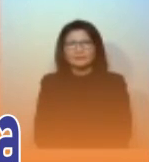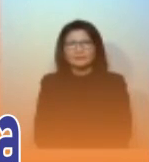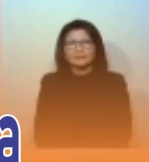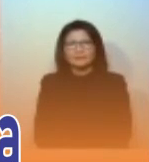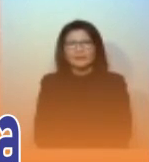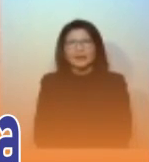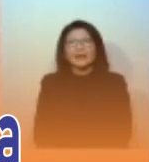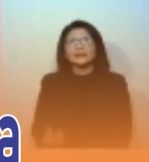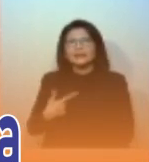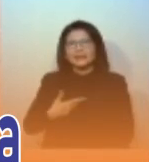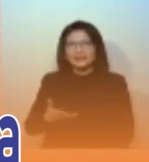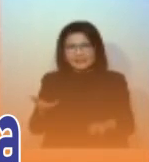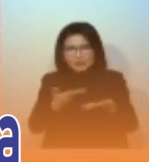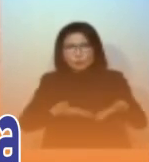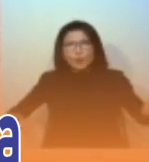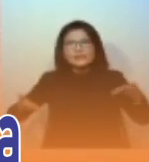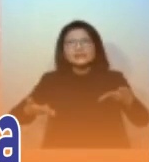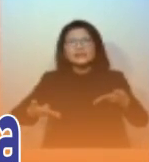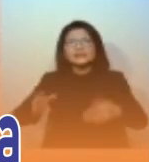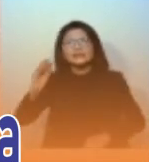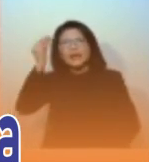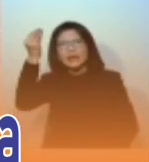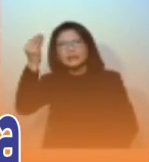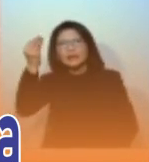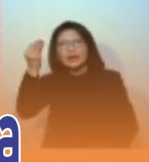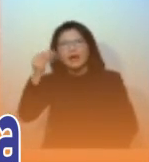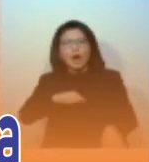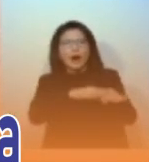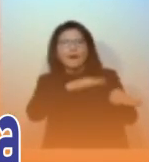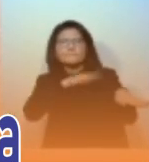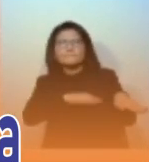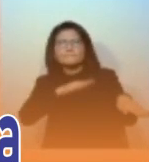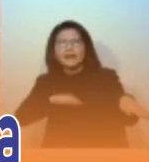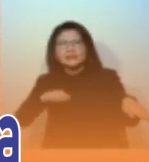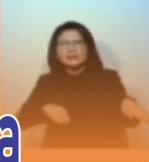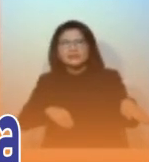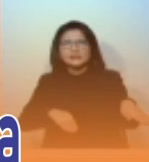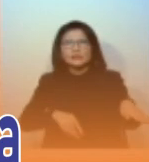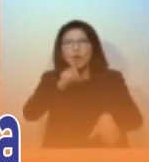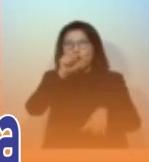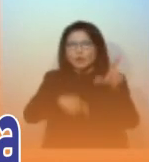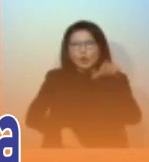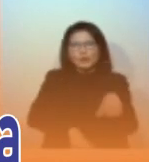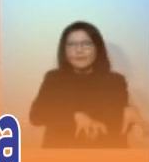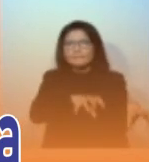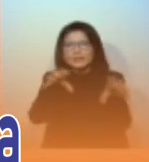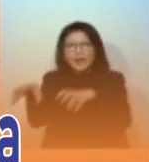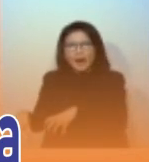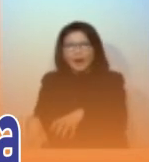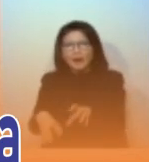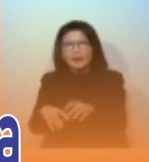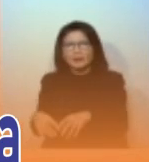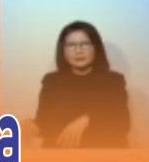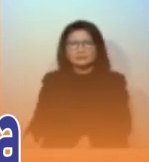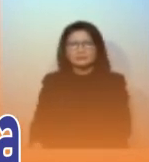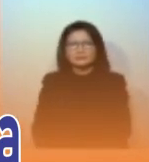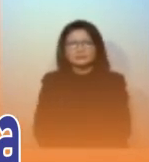berbagai kondisi yang ada di Jakarta, traffic jam, orang bermigrasi,